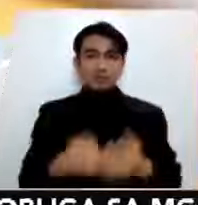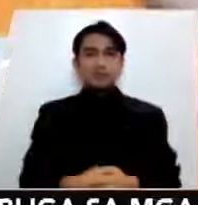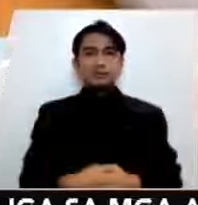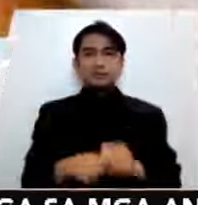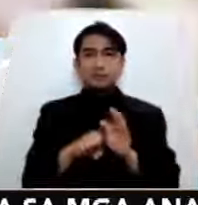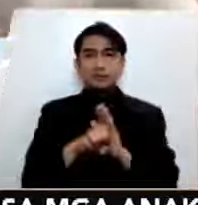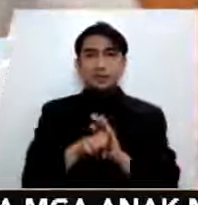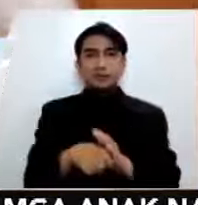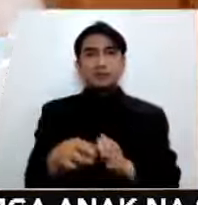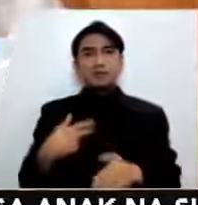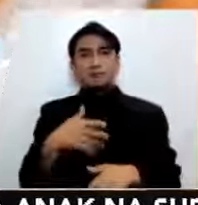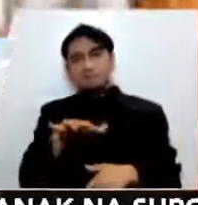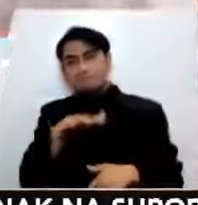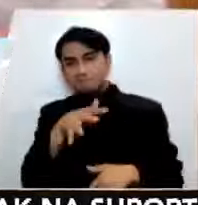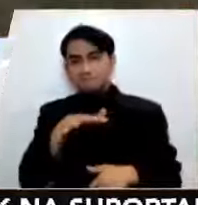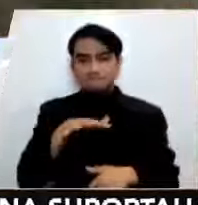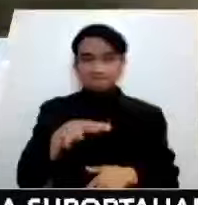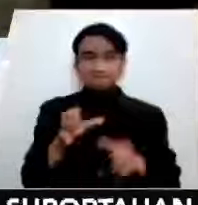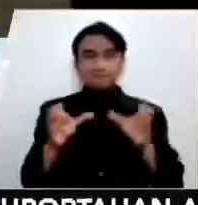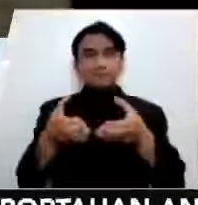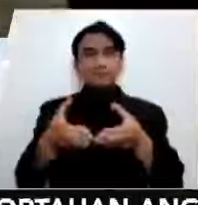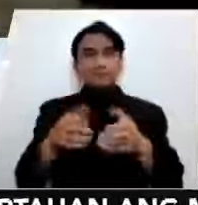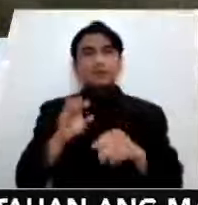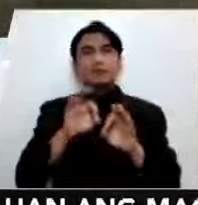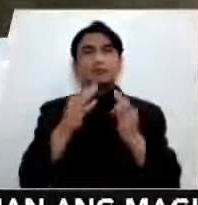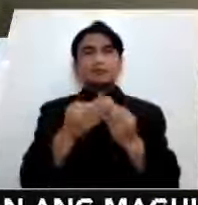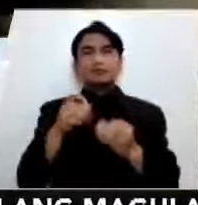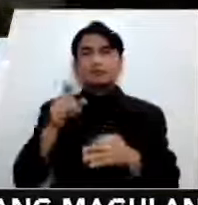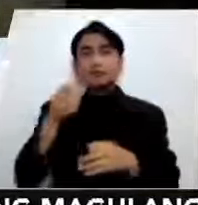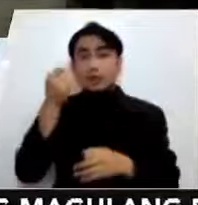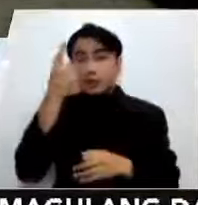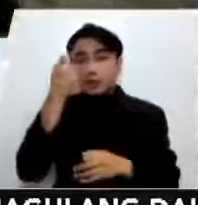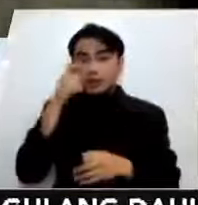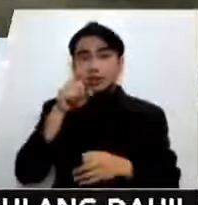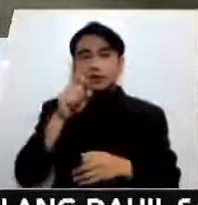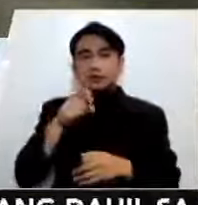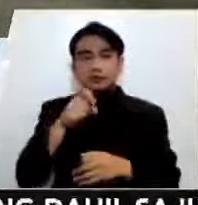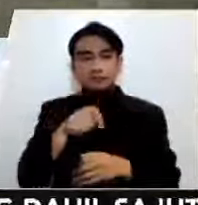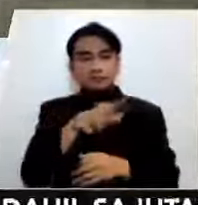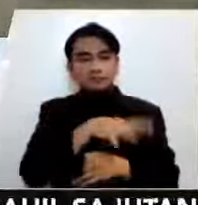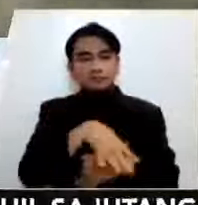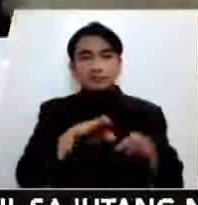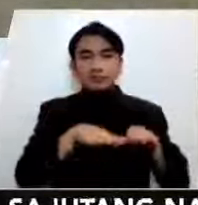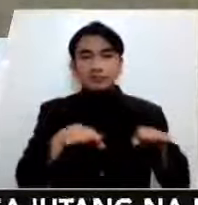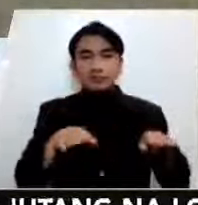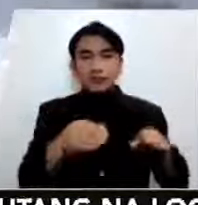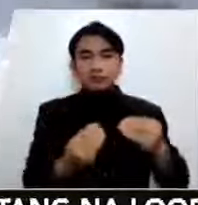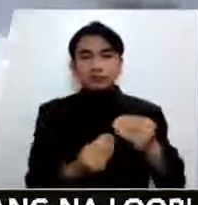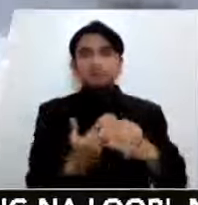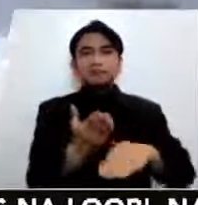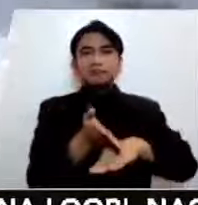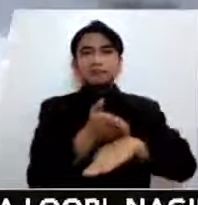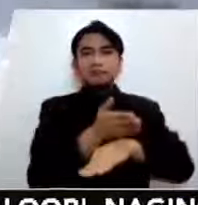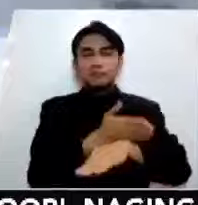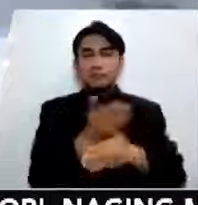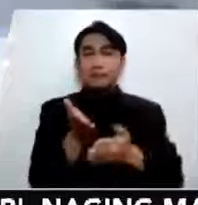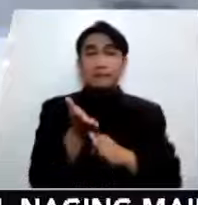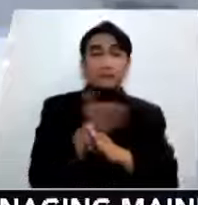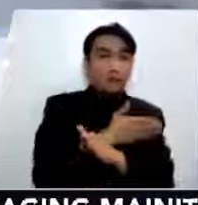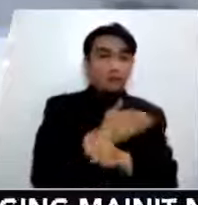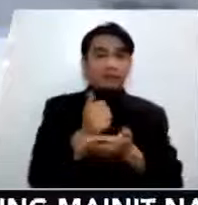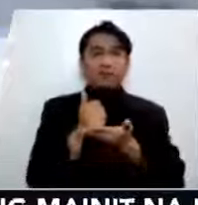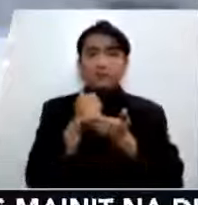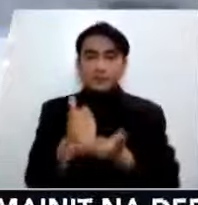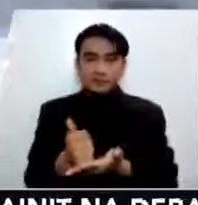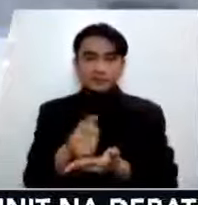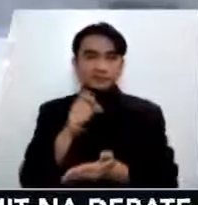pamilya, naiintindihan ng magulang na kailangan munang paunlarin ng kanilang mga anak ang sarili bago sila tumulong. Pero iba ang